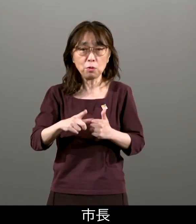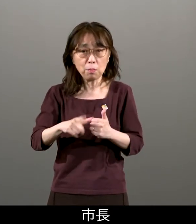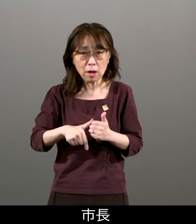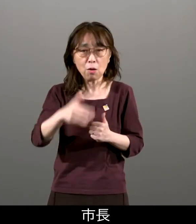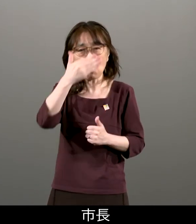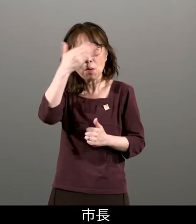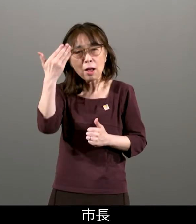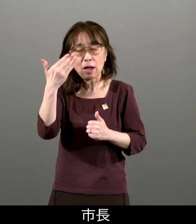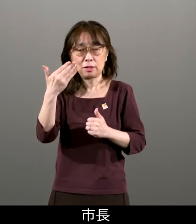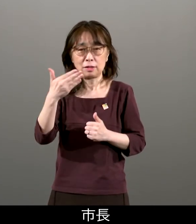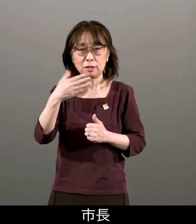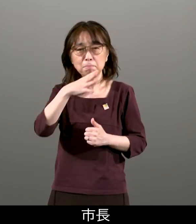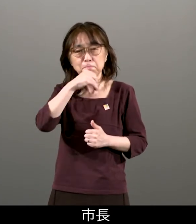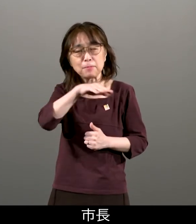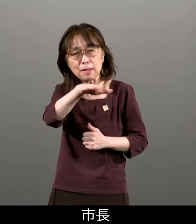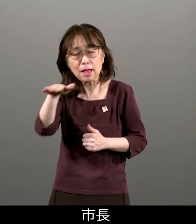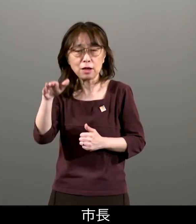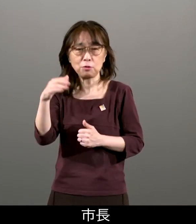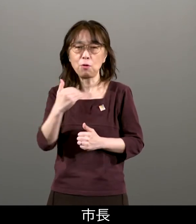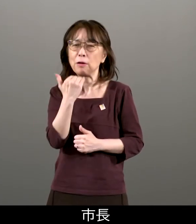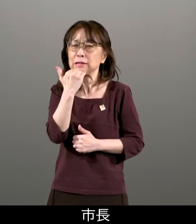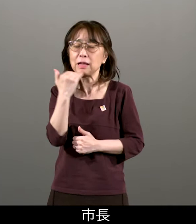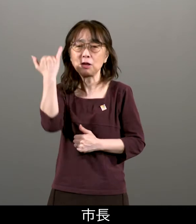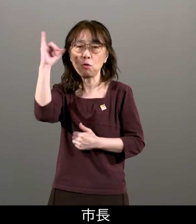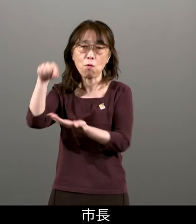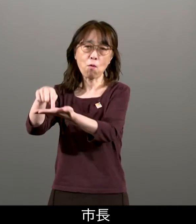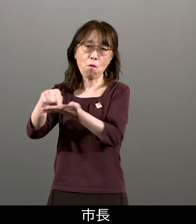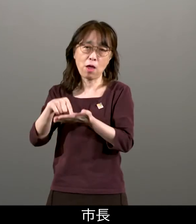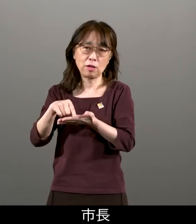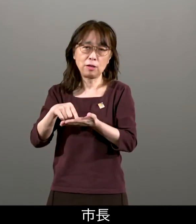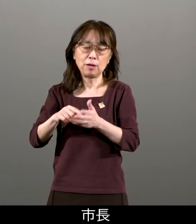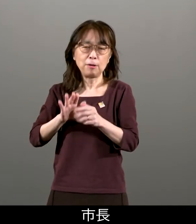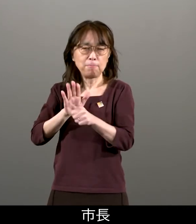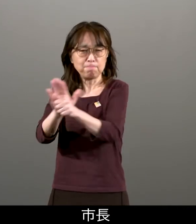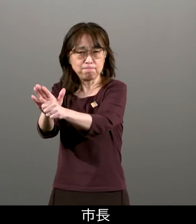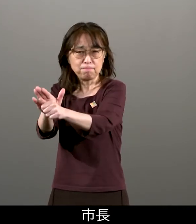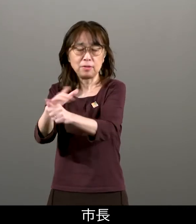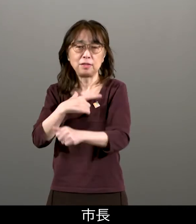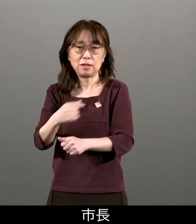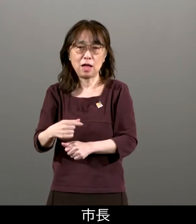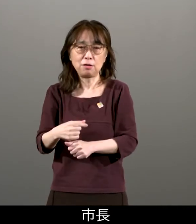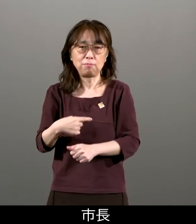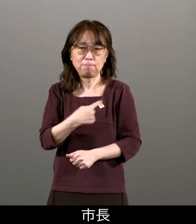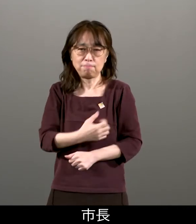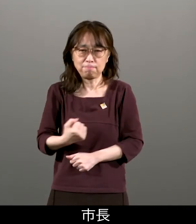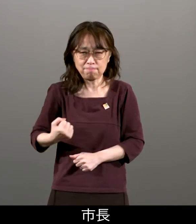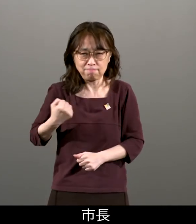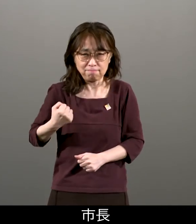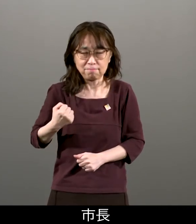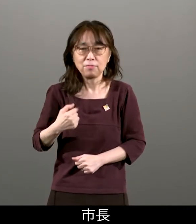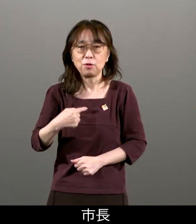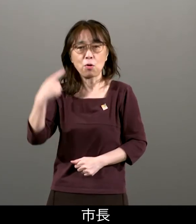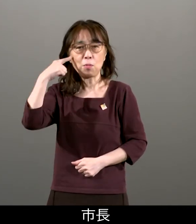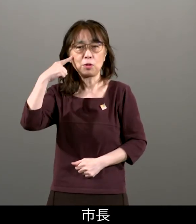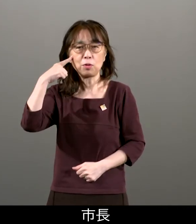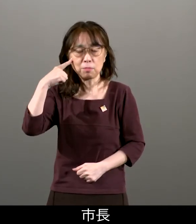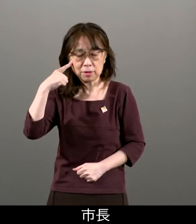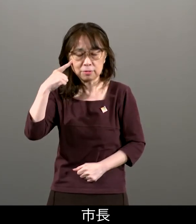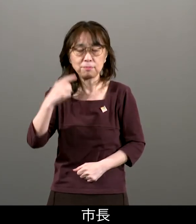い世代の期待の声ということにぜひ応えていきたいという思いを一層強くしたところであります